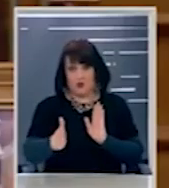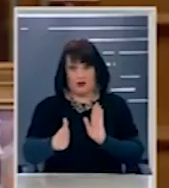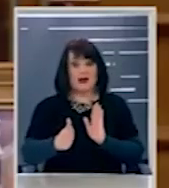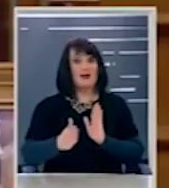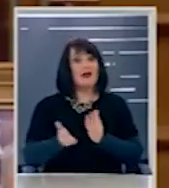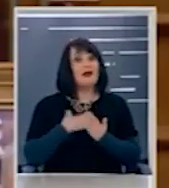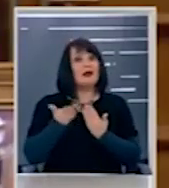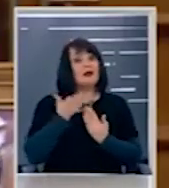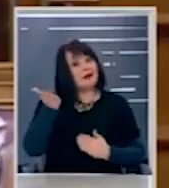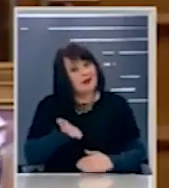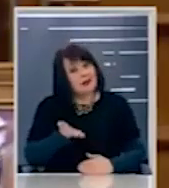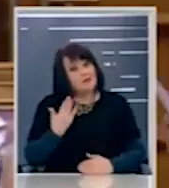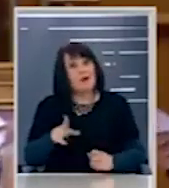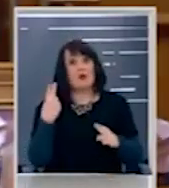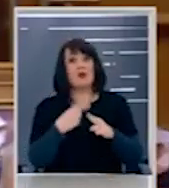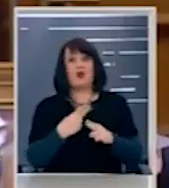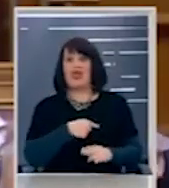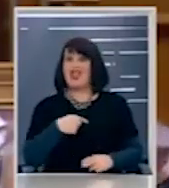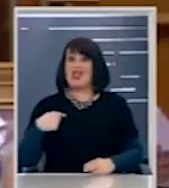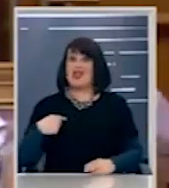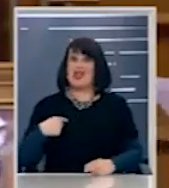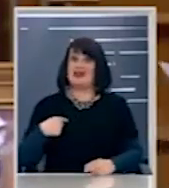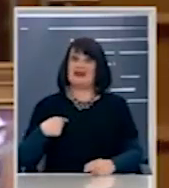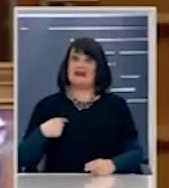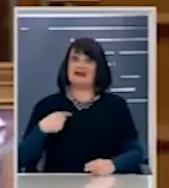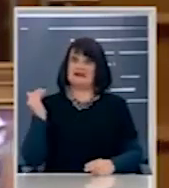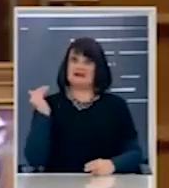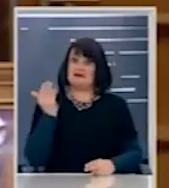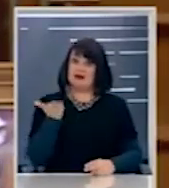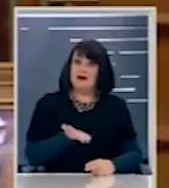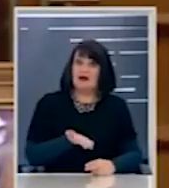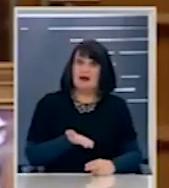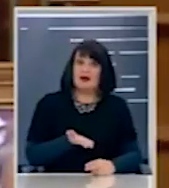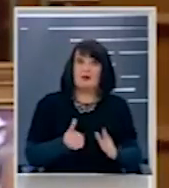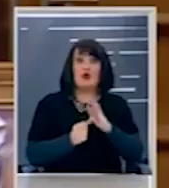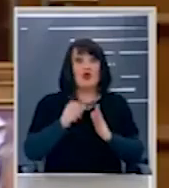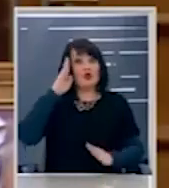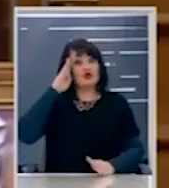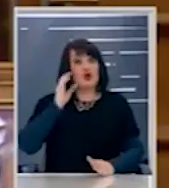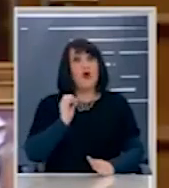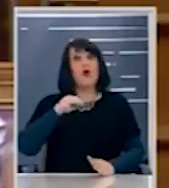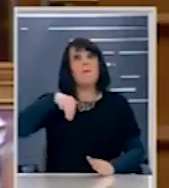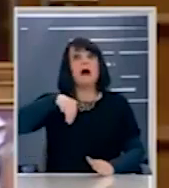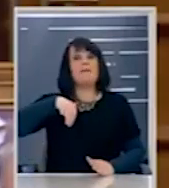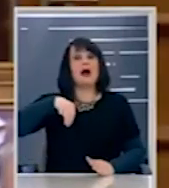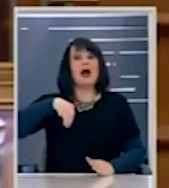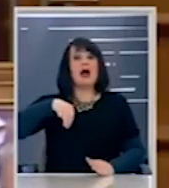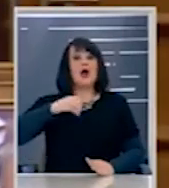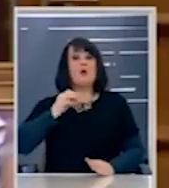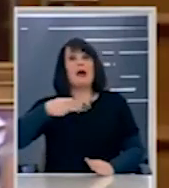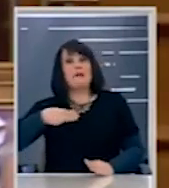χώρα μας σπουδαίοι ηγέτες μέσα σε ένα πολύ σύντομο χρονικό διάστημα. Ήρθε εδώ ο πρόεδρος Ομπάμα, ήρθε ο πρόεδρος